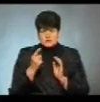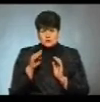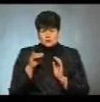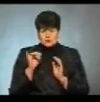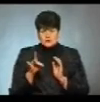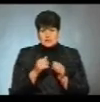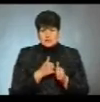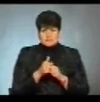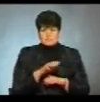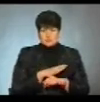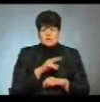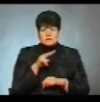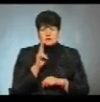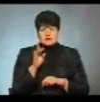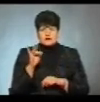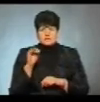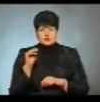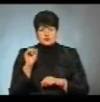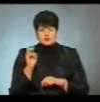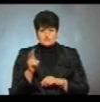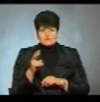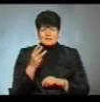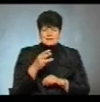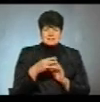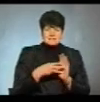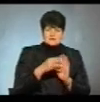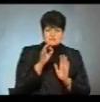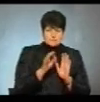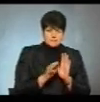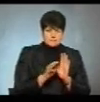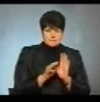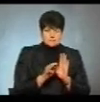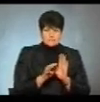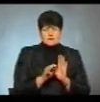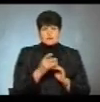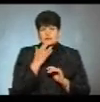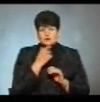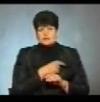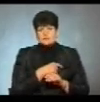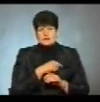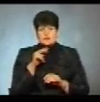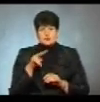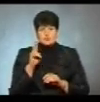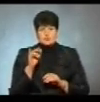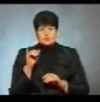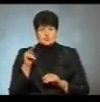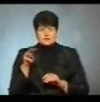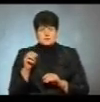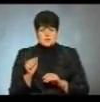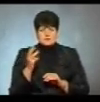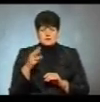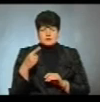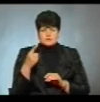Лідерами голосування стали Леонід Кравчук, який набрав понад 38%, та тодішній народний депутат Леонід Кучма з